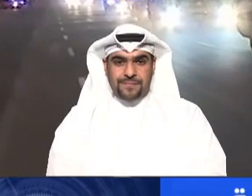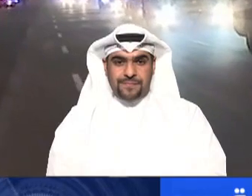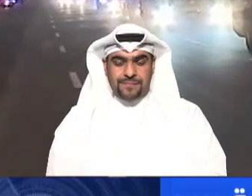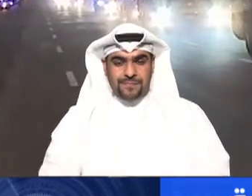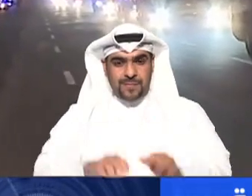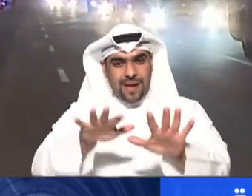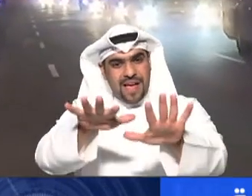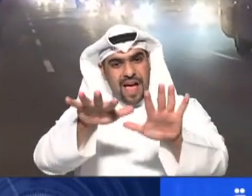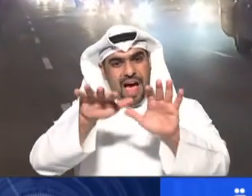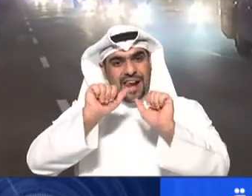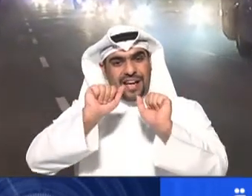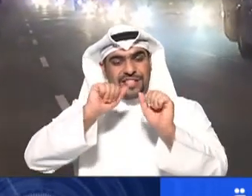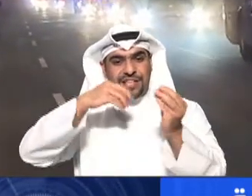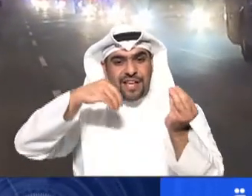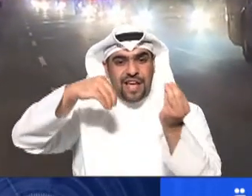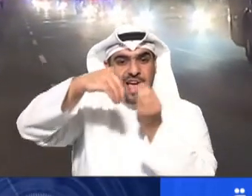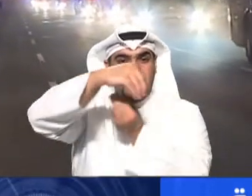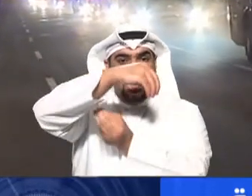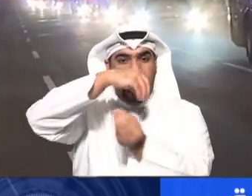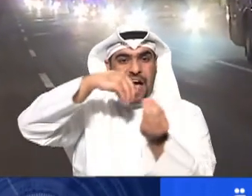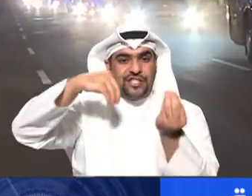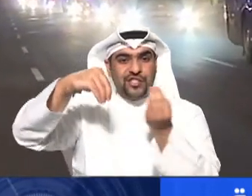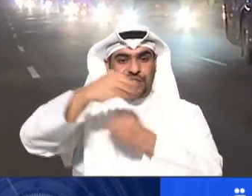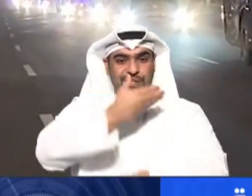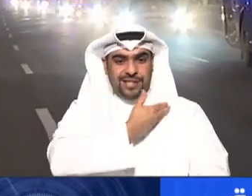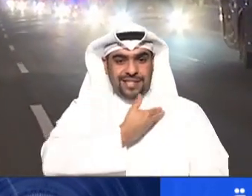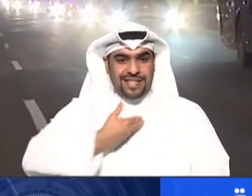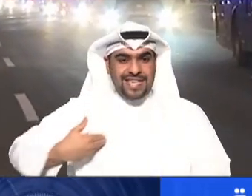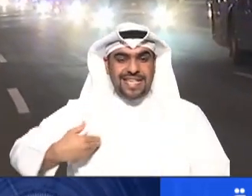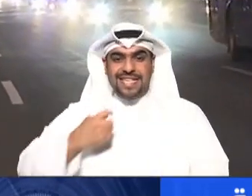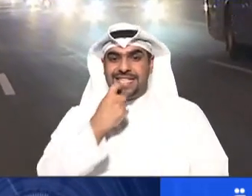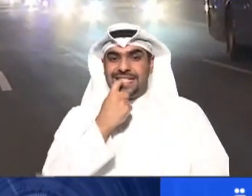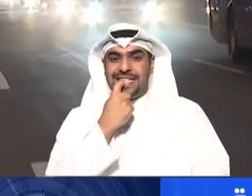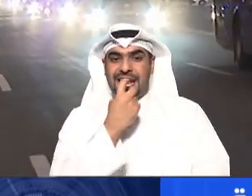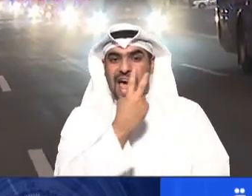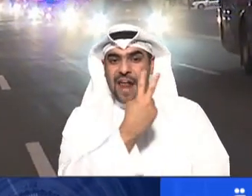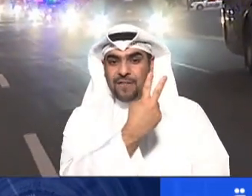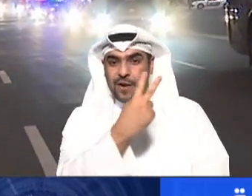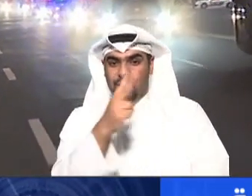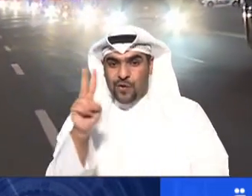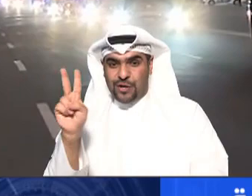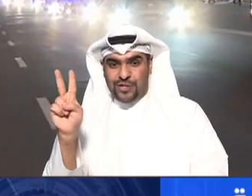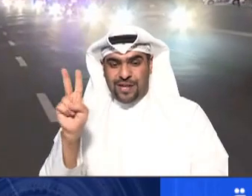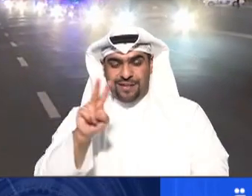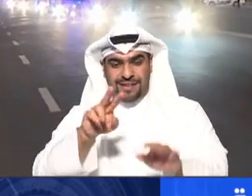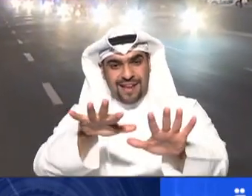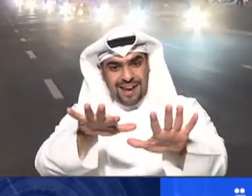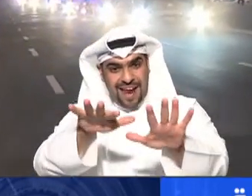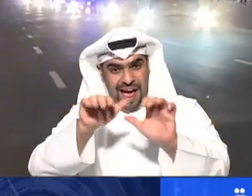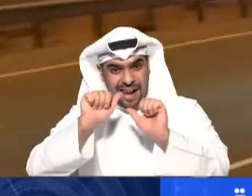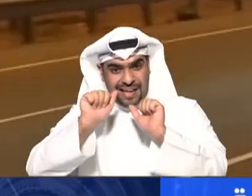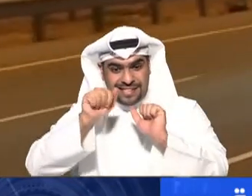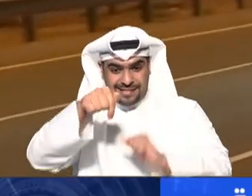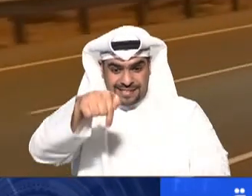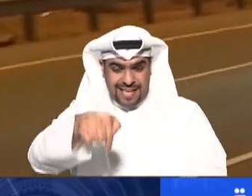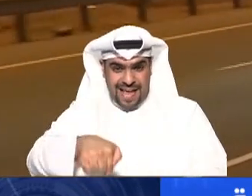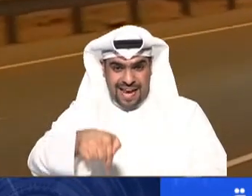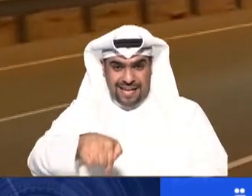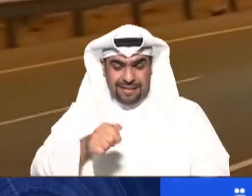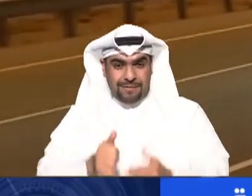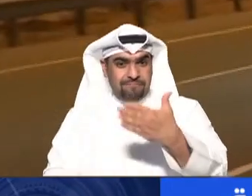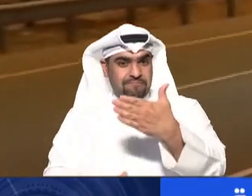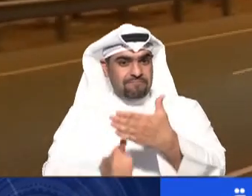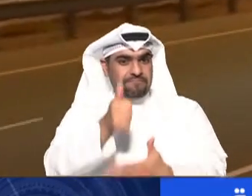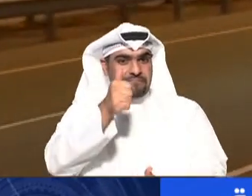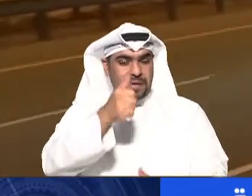وانتهت رحلة الحج لهذا العام وسط نجاح كبير سجلته المملكة العربية السعودية في ظروف